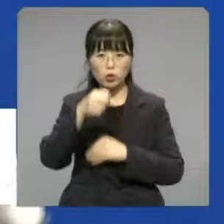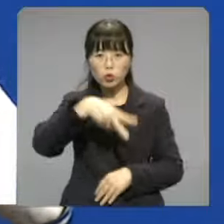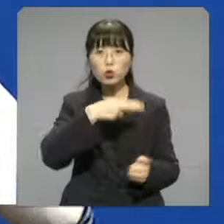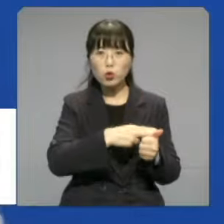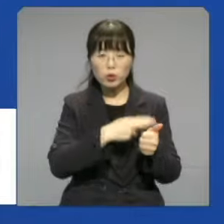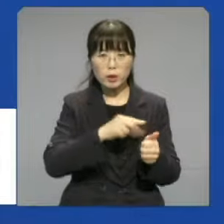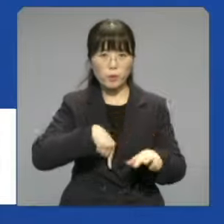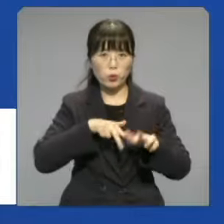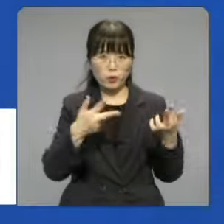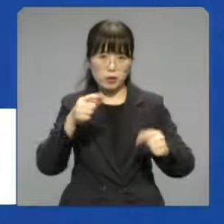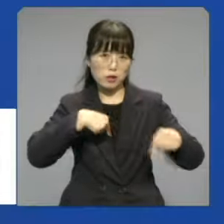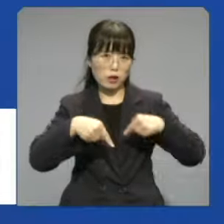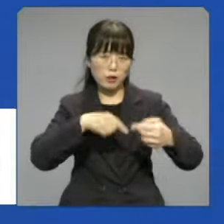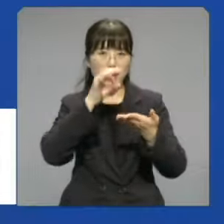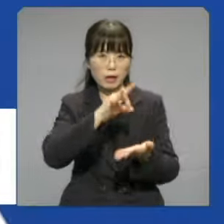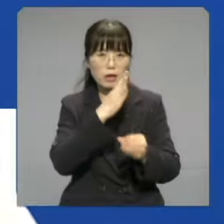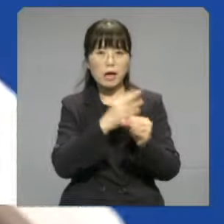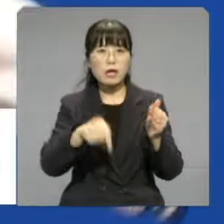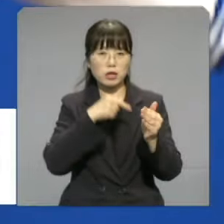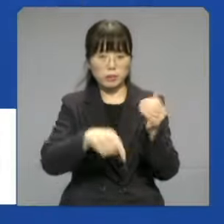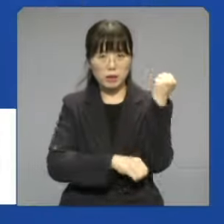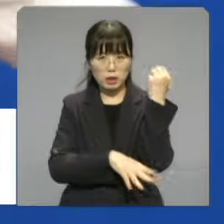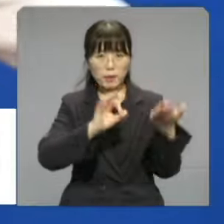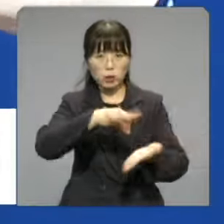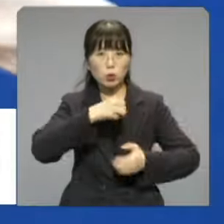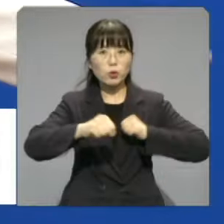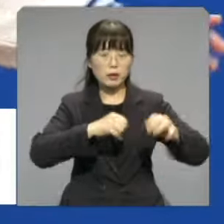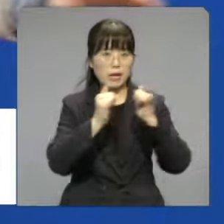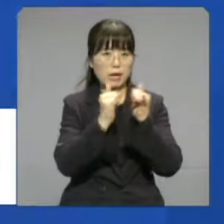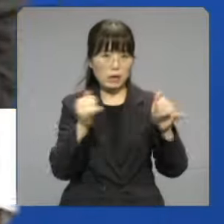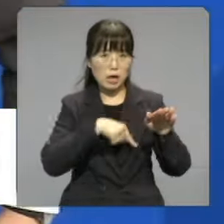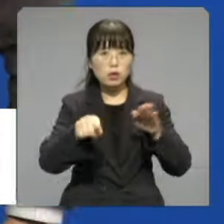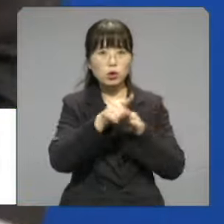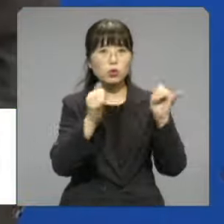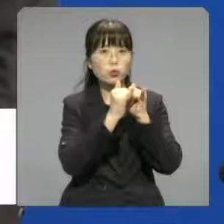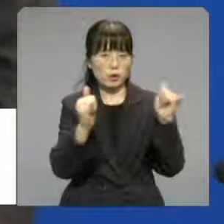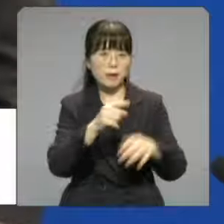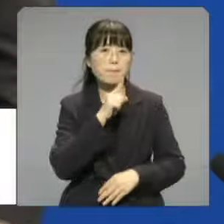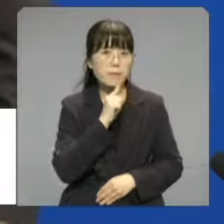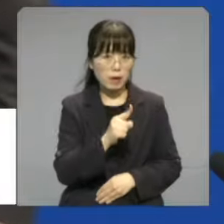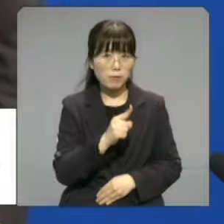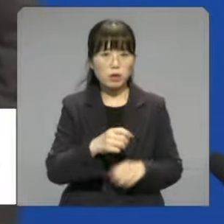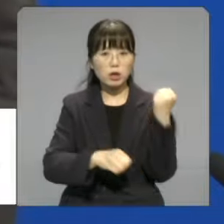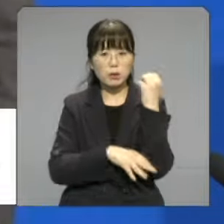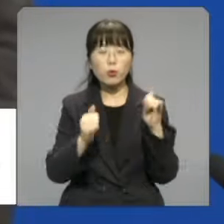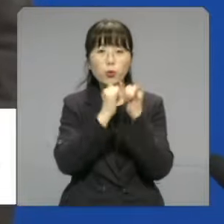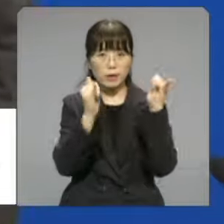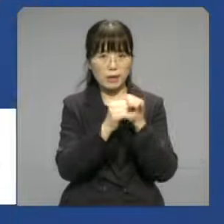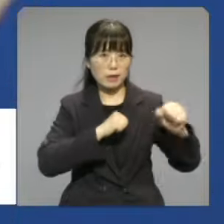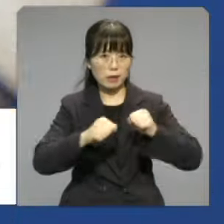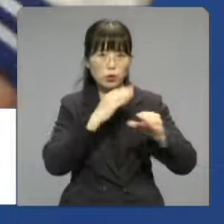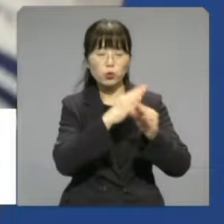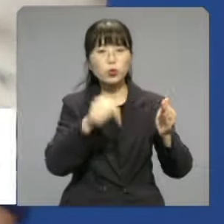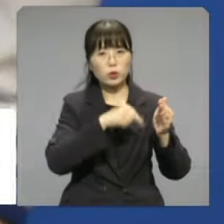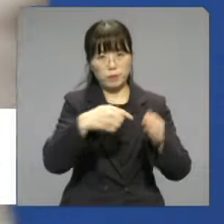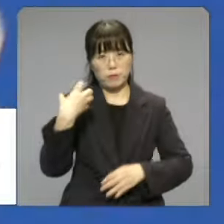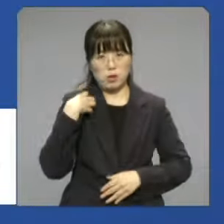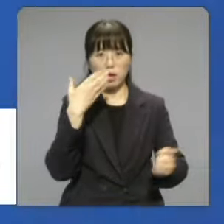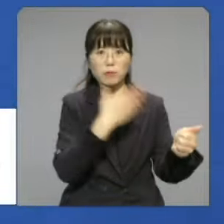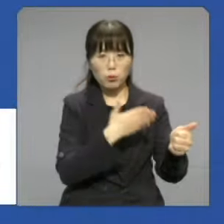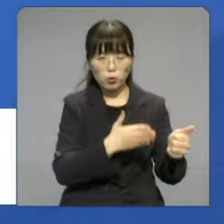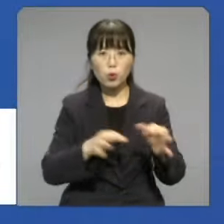교수는 자신의 정치적 가치의 핵심인 기본소득의 실행자이자 선구자라면서 기본사회 실행의 중심 역할을